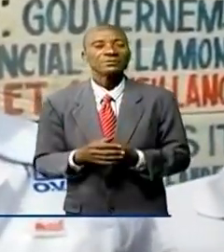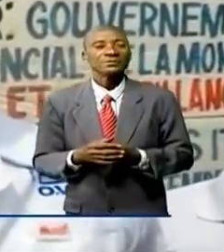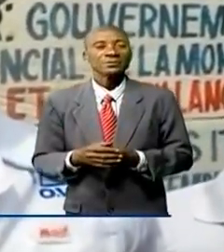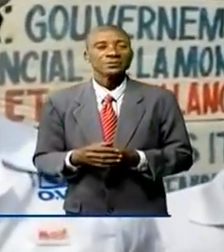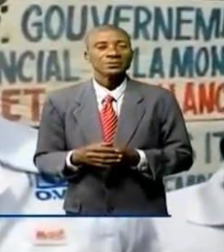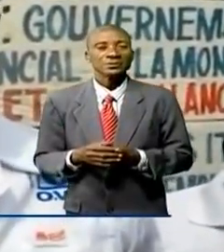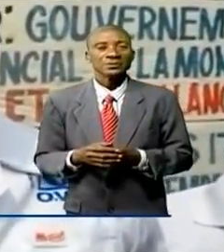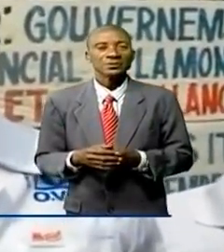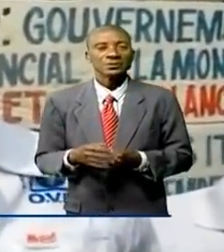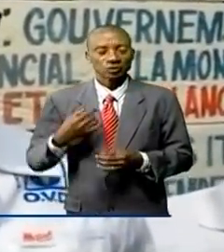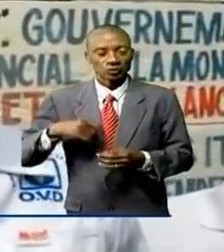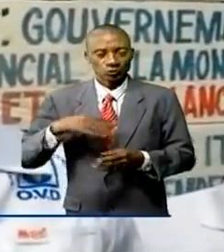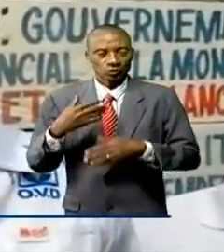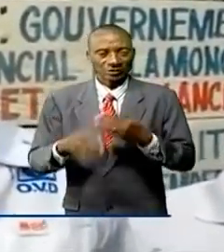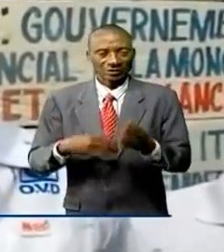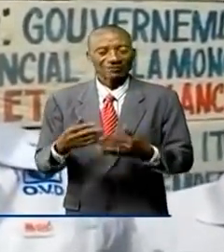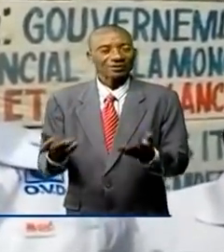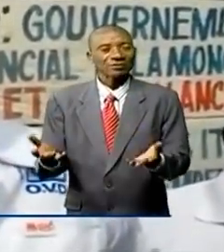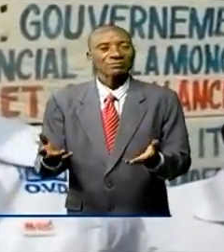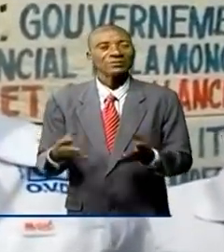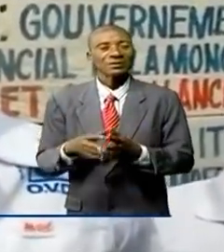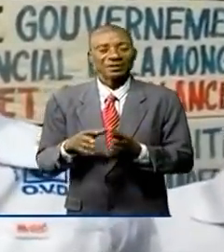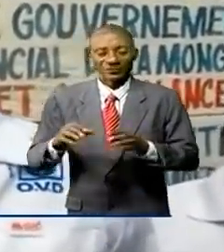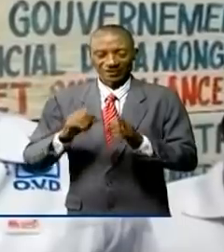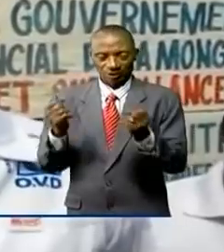son Excellence, Monsieur le Président de la République,